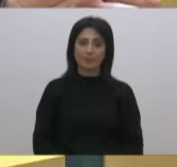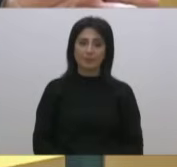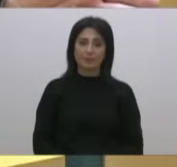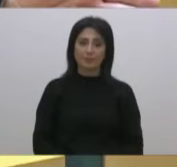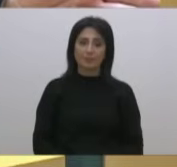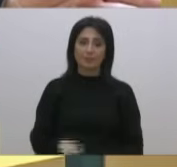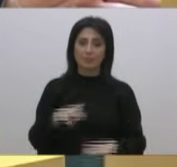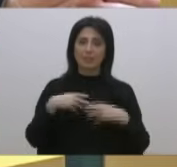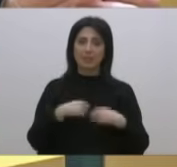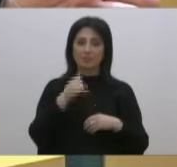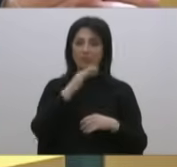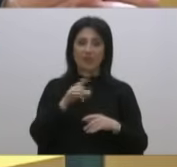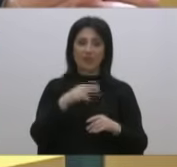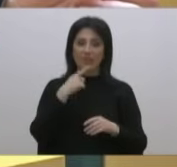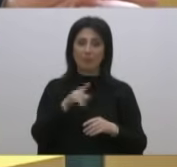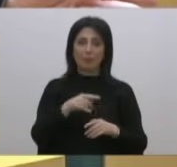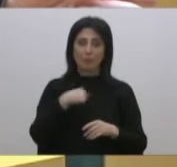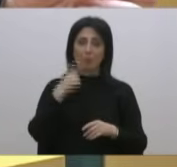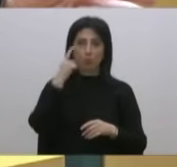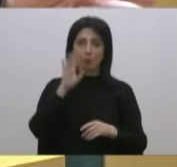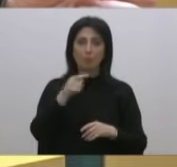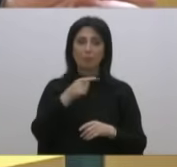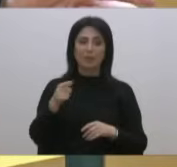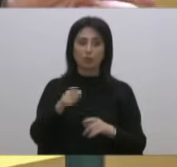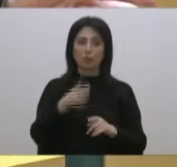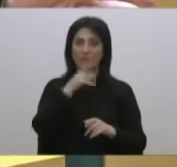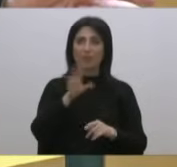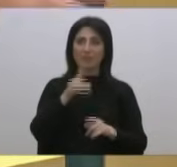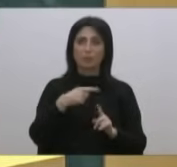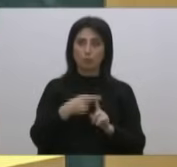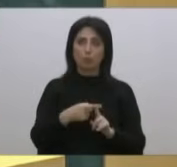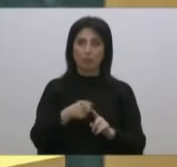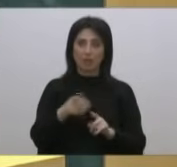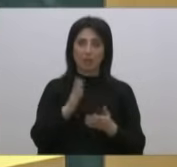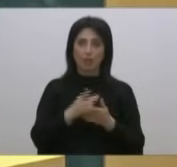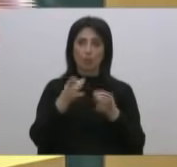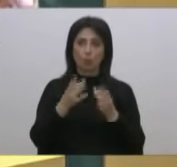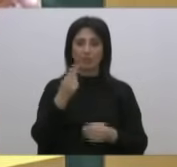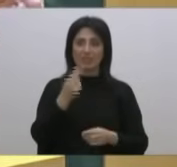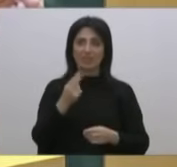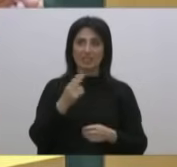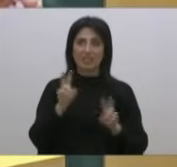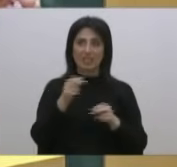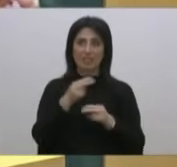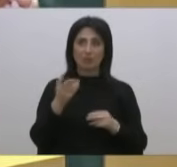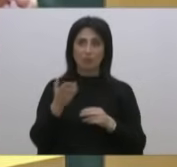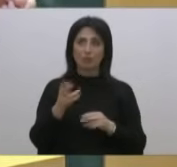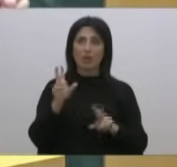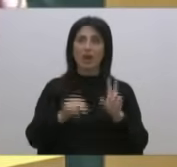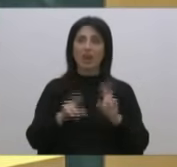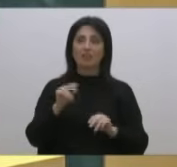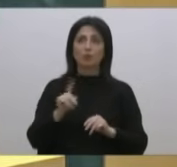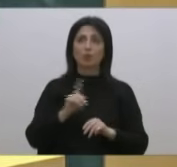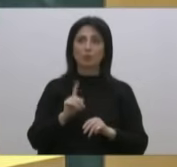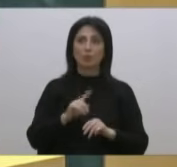aris. Mea samtsukharot amas veravner damptits, mar memgoni upro minushi arian mak periodchi vidre pliushi. Es ari upro lot tsifrebze tema. Mitumetes imas tu